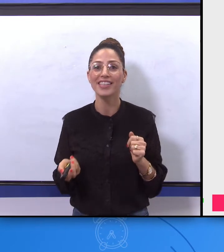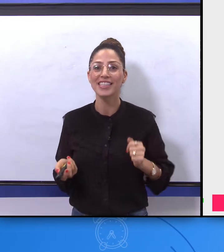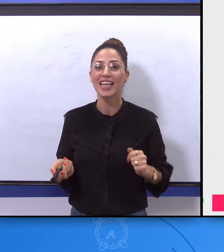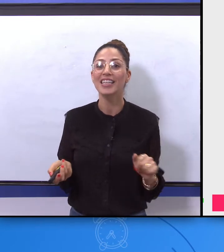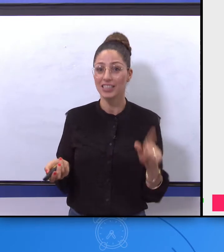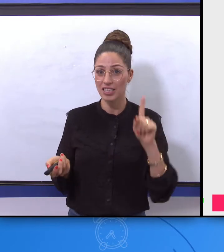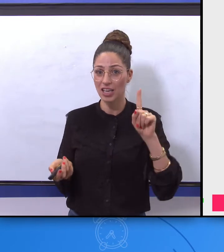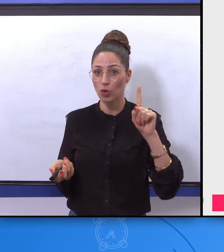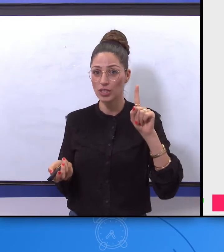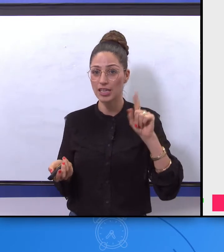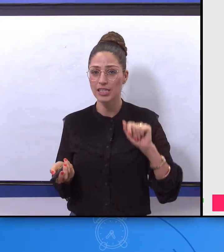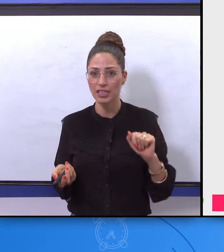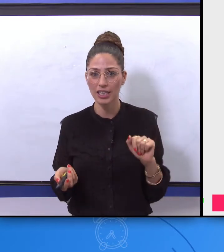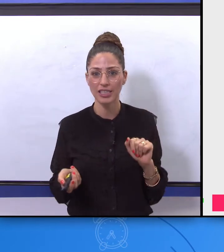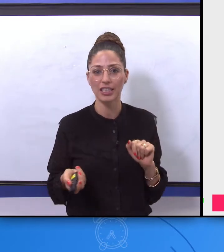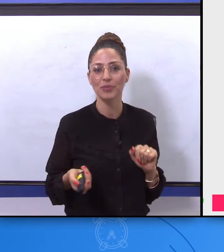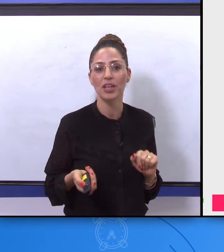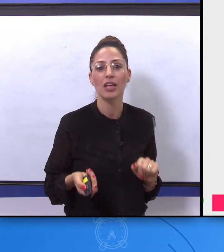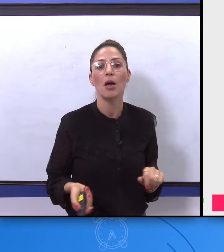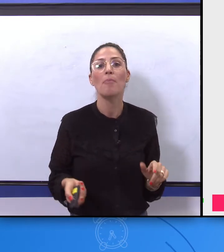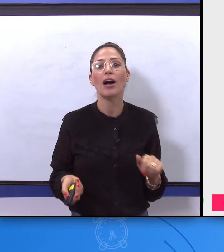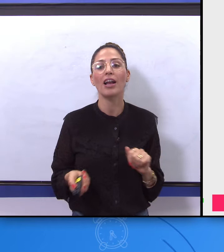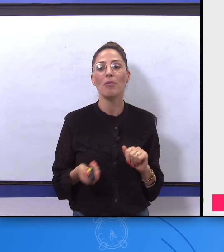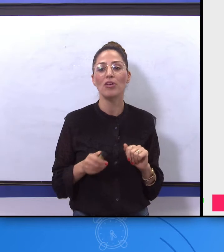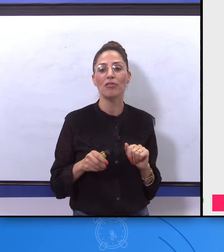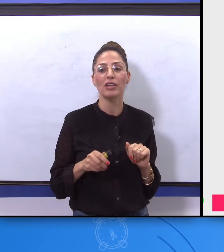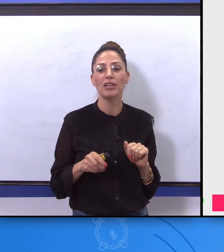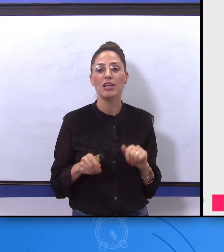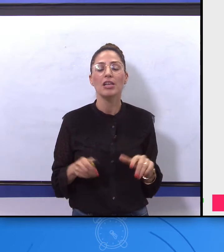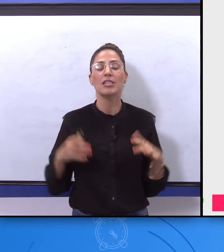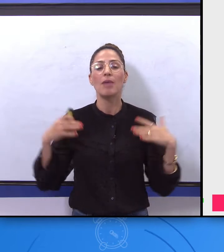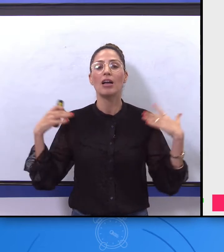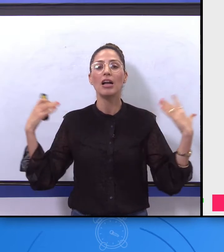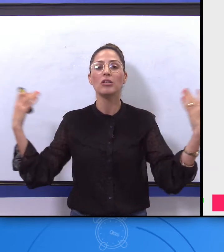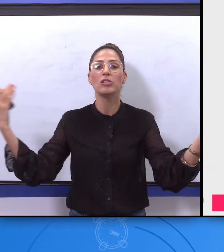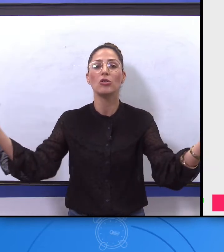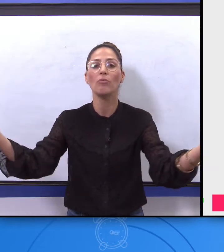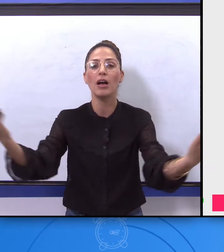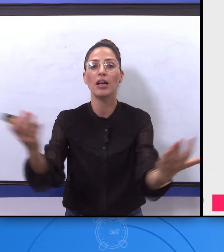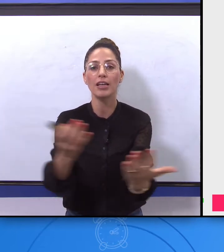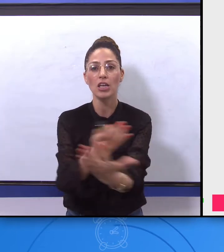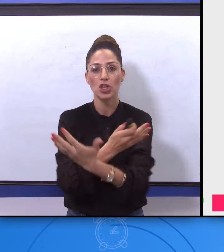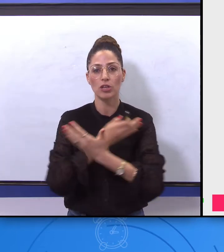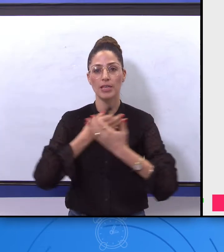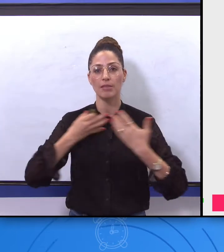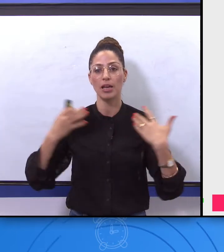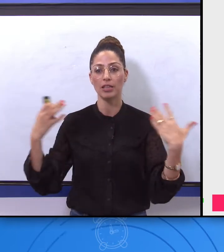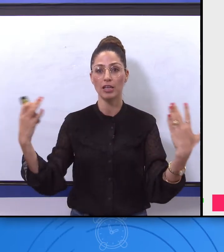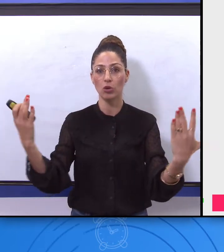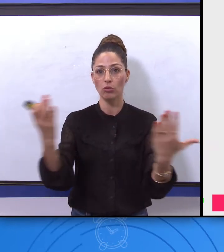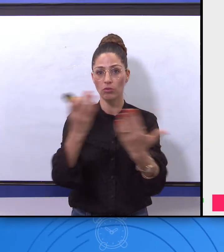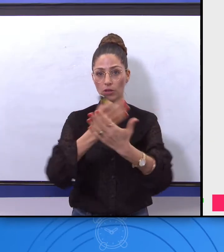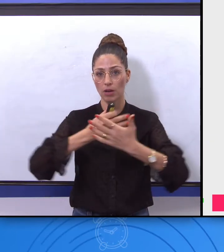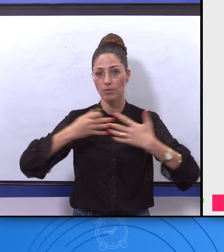אוקיי? תזכרו את זה, סן קריסטי. מעגלה בעברית. זה מעגל, זה ציור מעגלי שמסמל